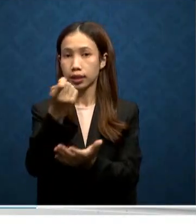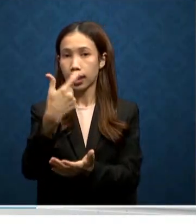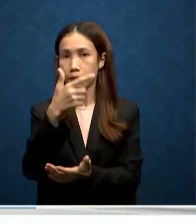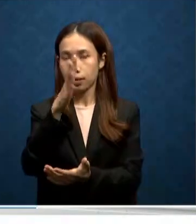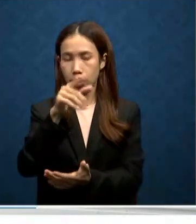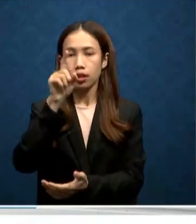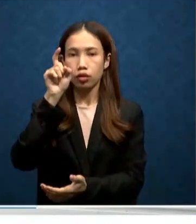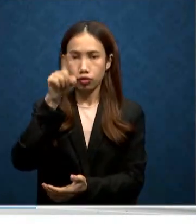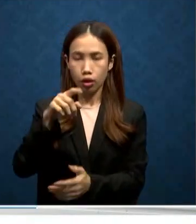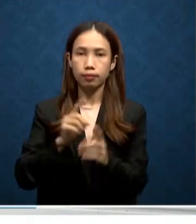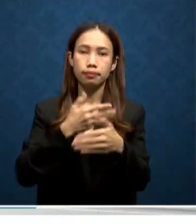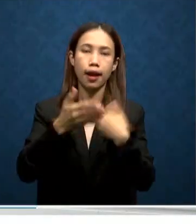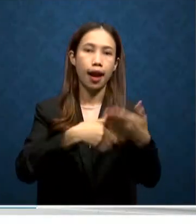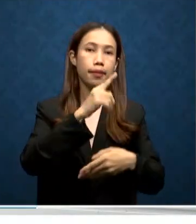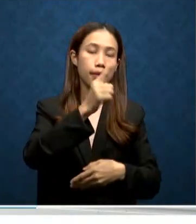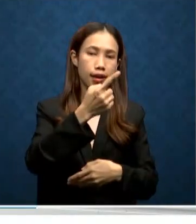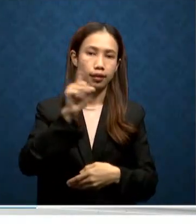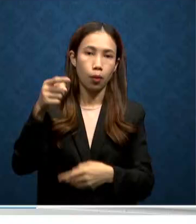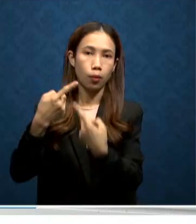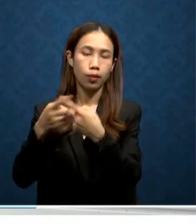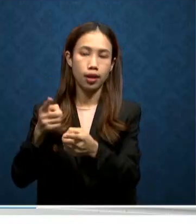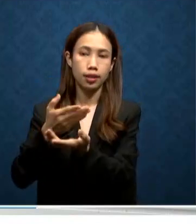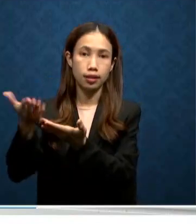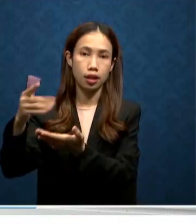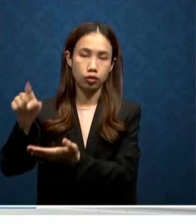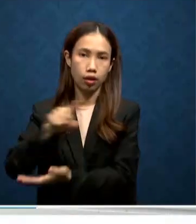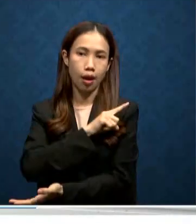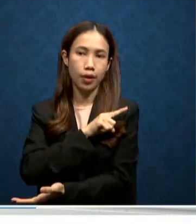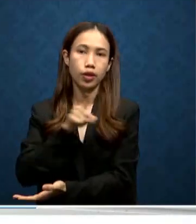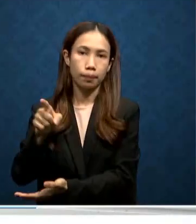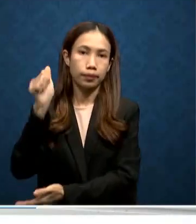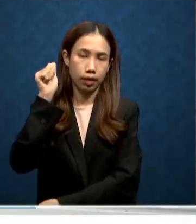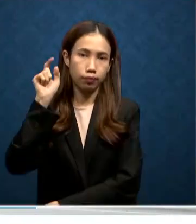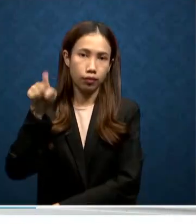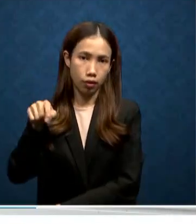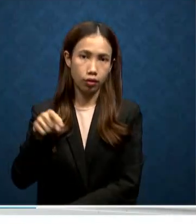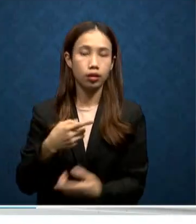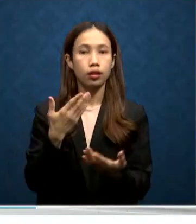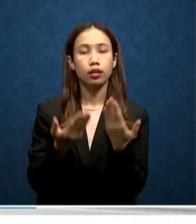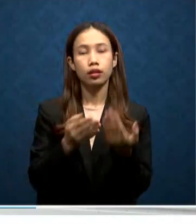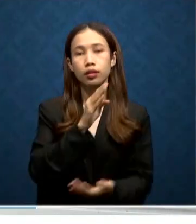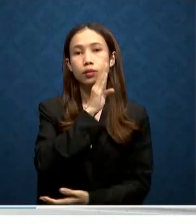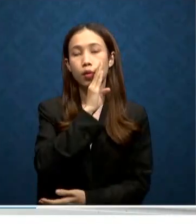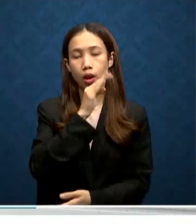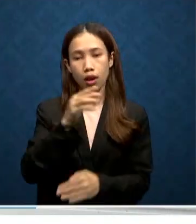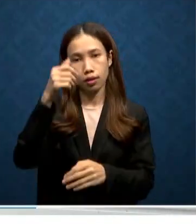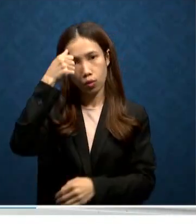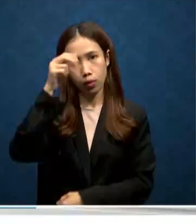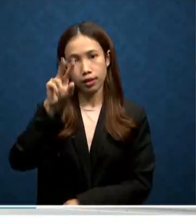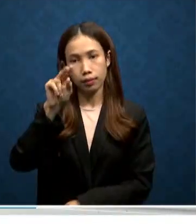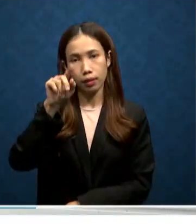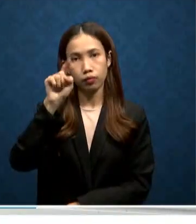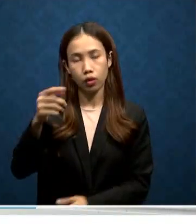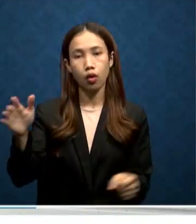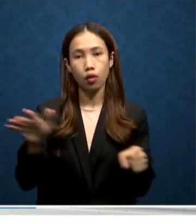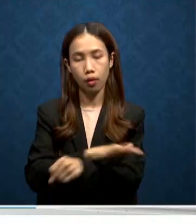ก็ยังต้องรับผิดชอบถ้าครบ 30วันถ้าอยากจะถ้าครบ 30วันคุณต้องจ่าย